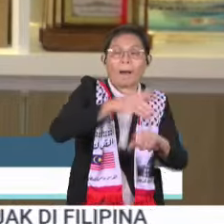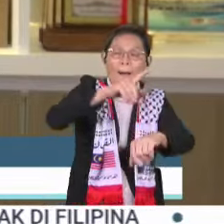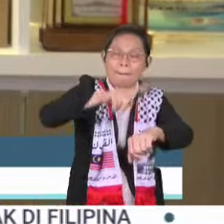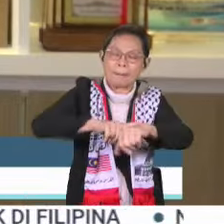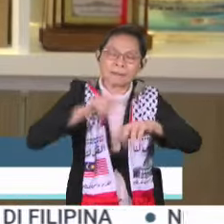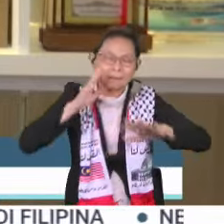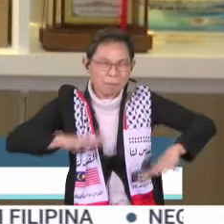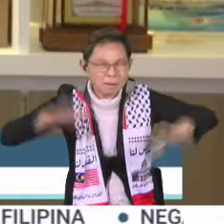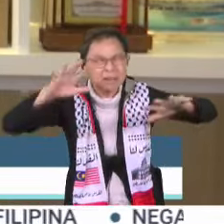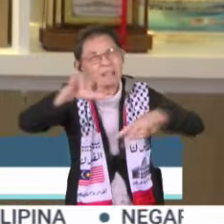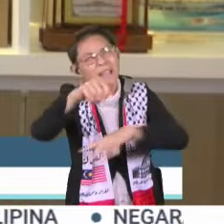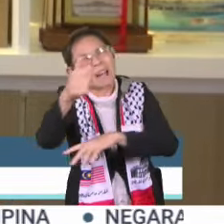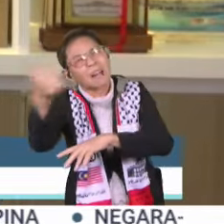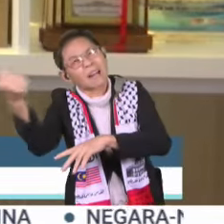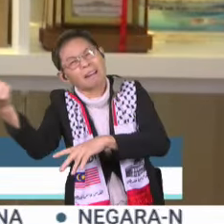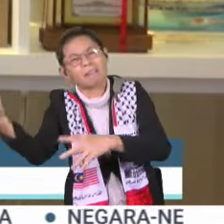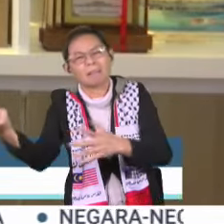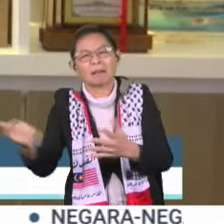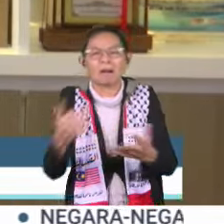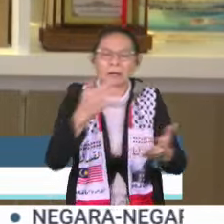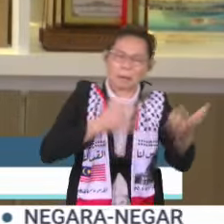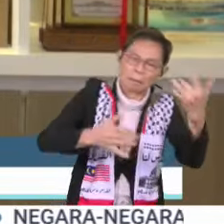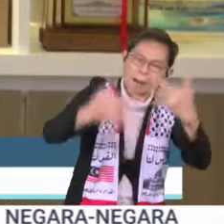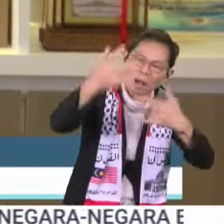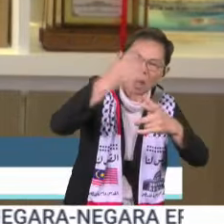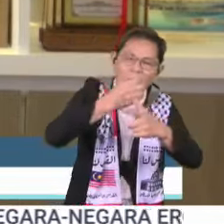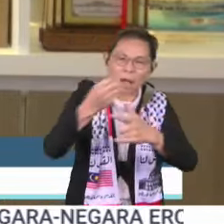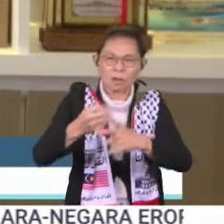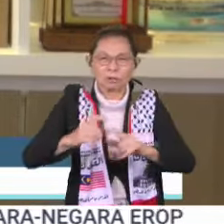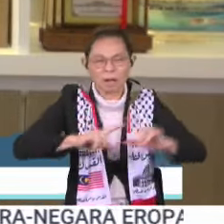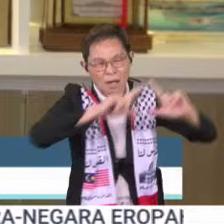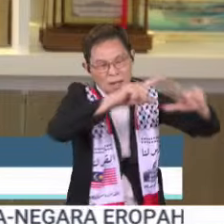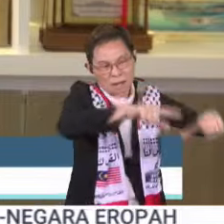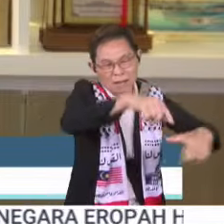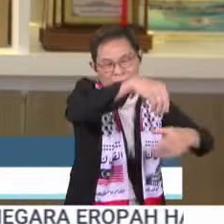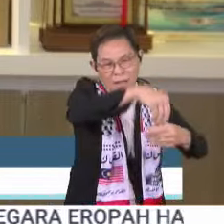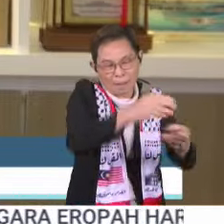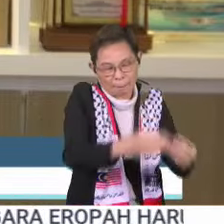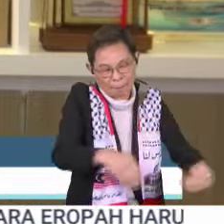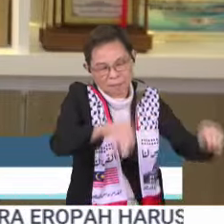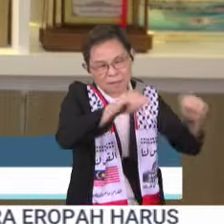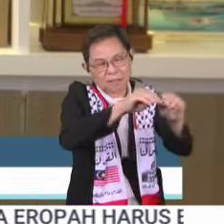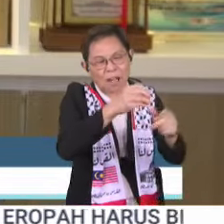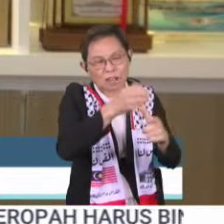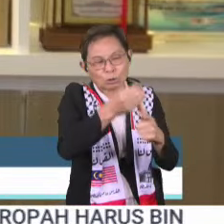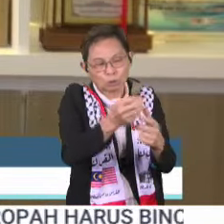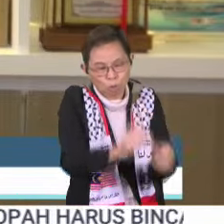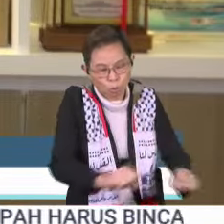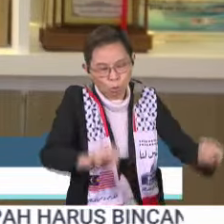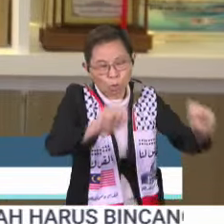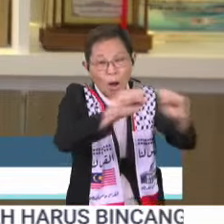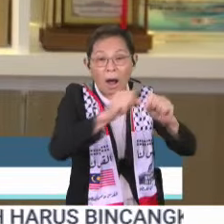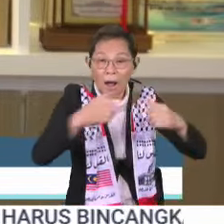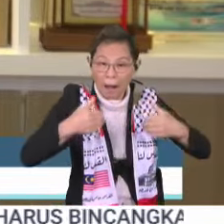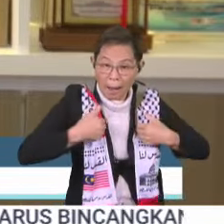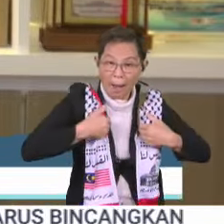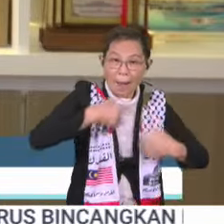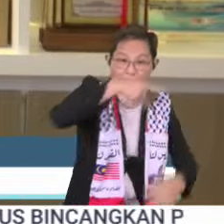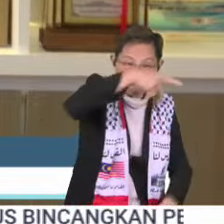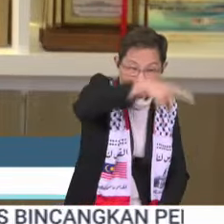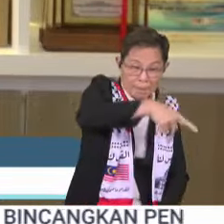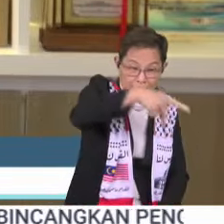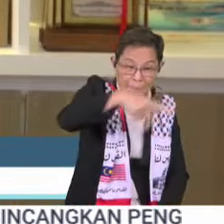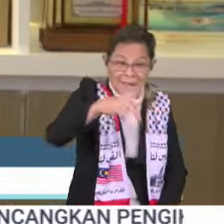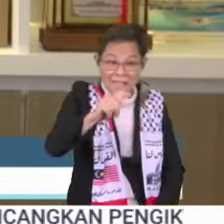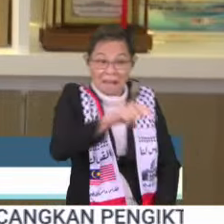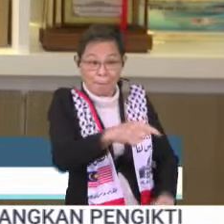banjir, lain-lain mangsa lah, contohnya kebakaran ke, kita akan menempatkan mereka di masjid, di surau. Tapi dengan adanya